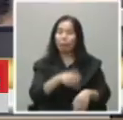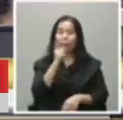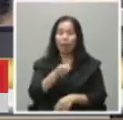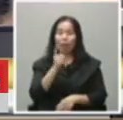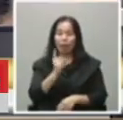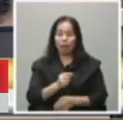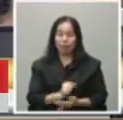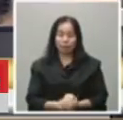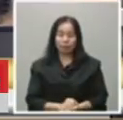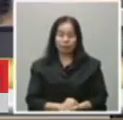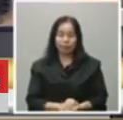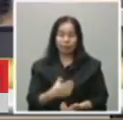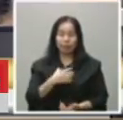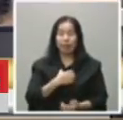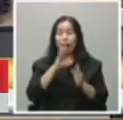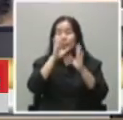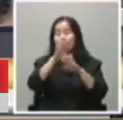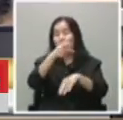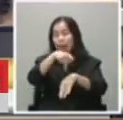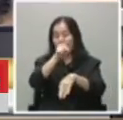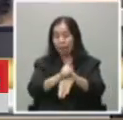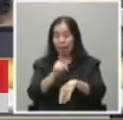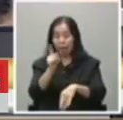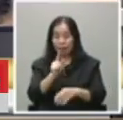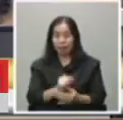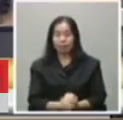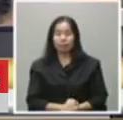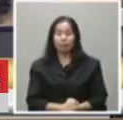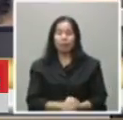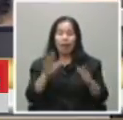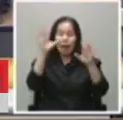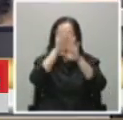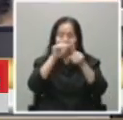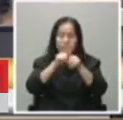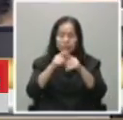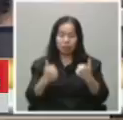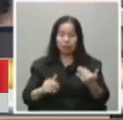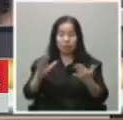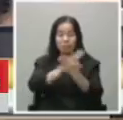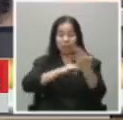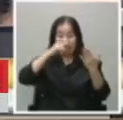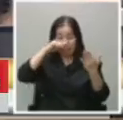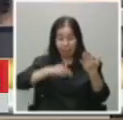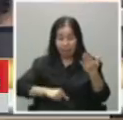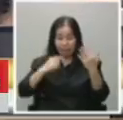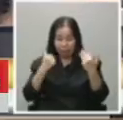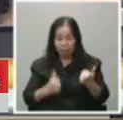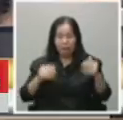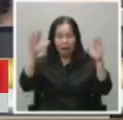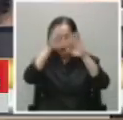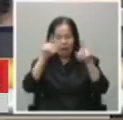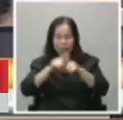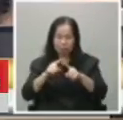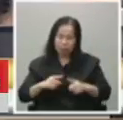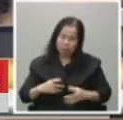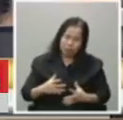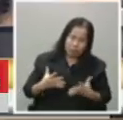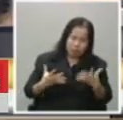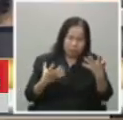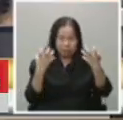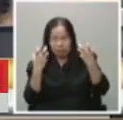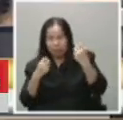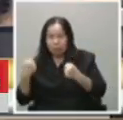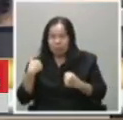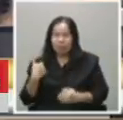ผมอยากจะบอกท่านประธานต่อไปนี้ครับว่ามันเหมือนประเทศไทยกำลังเป็นโรคไส้ติ่งนะท่านประธานครับเดี๋ยวปวดเดี๋ยวปวดเอาเดี๋ยวป